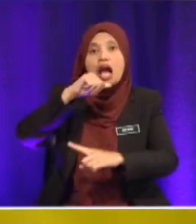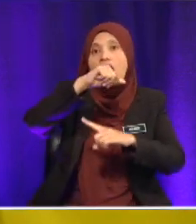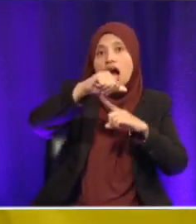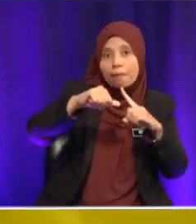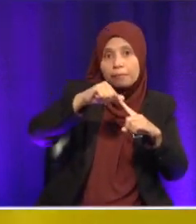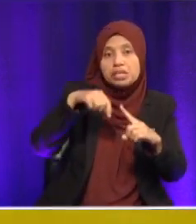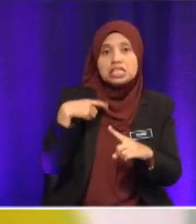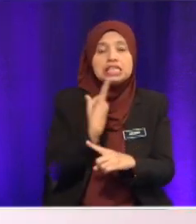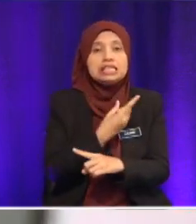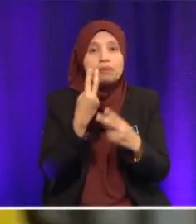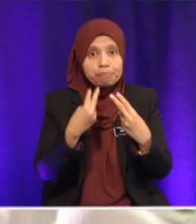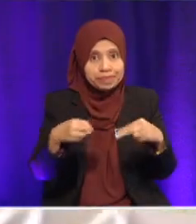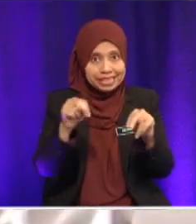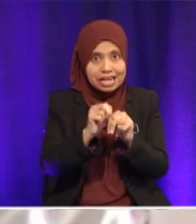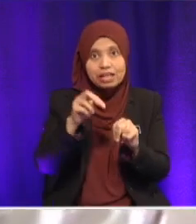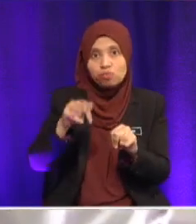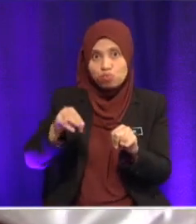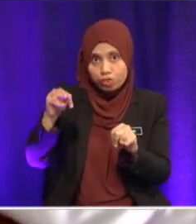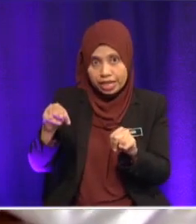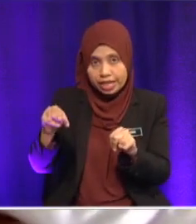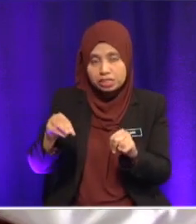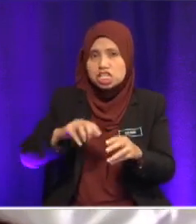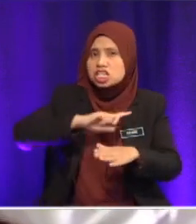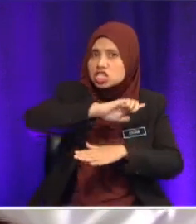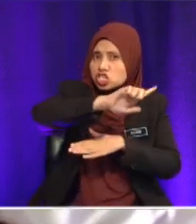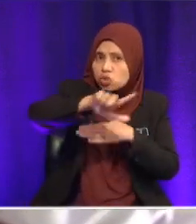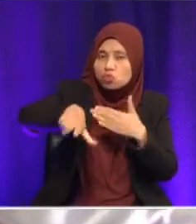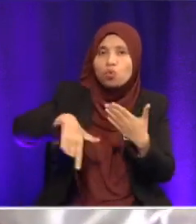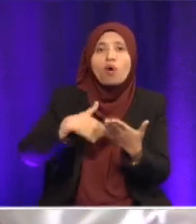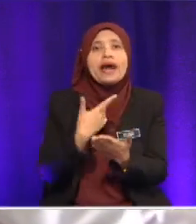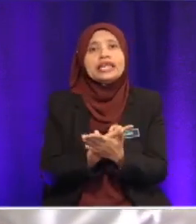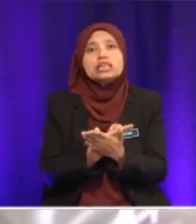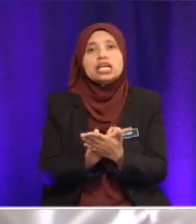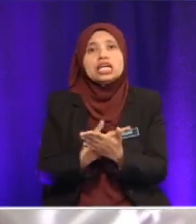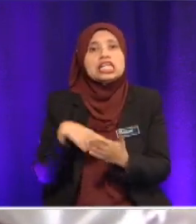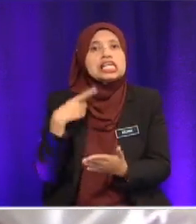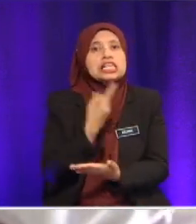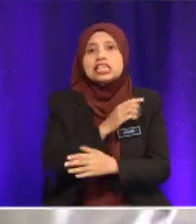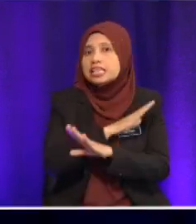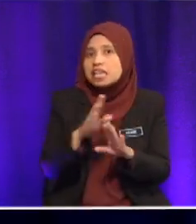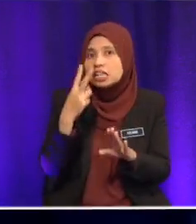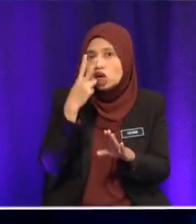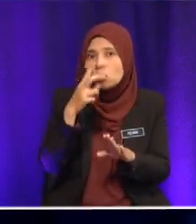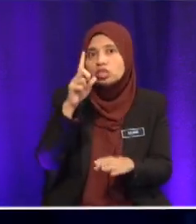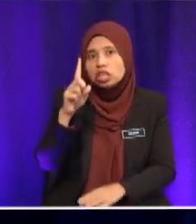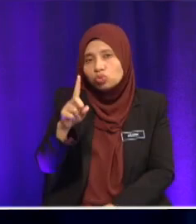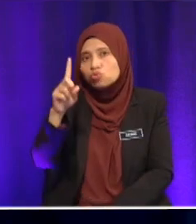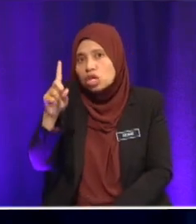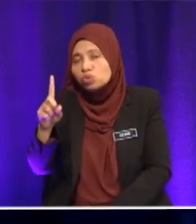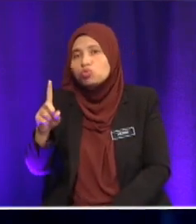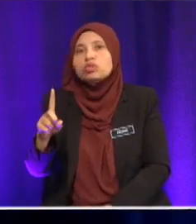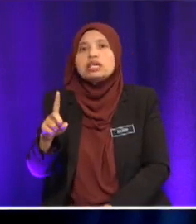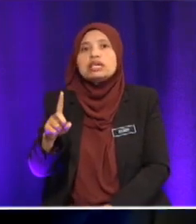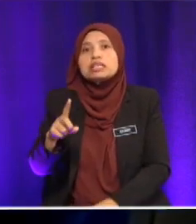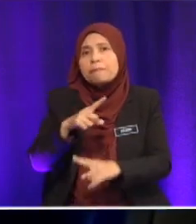menilai murid ini kita akan menilai murid ini secara holistik yaitu keseluruhan kita tidak melihat dia pada sesuatu sudut saja kita melihat dari segi